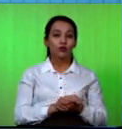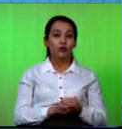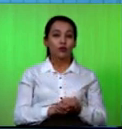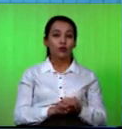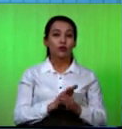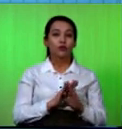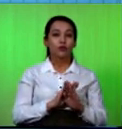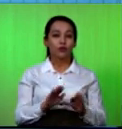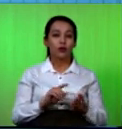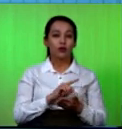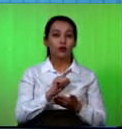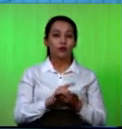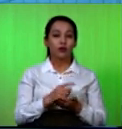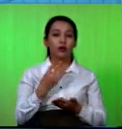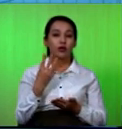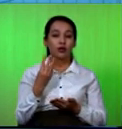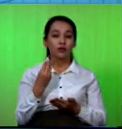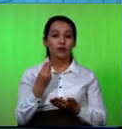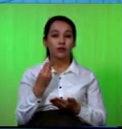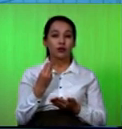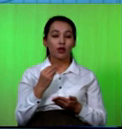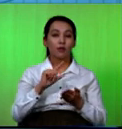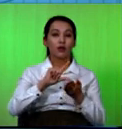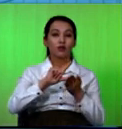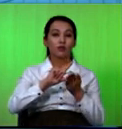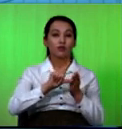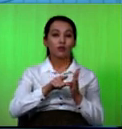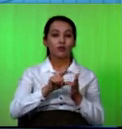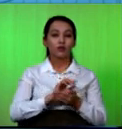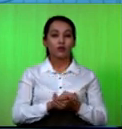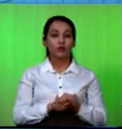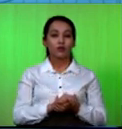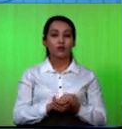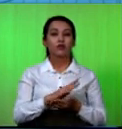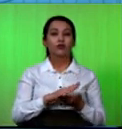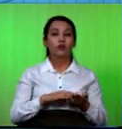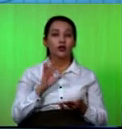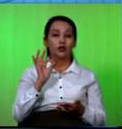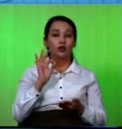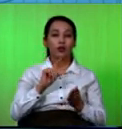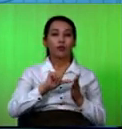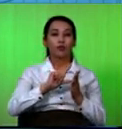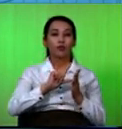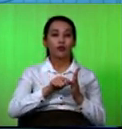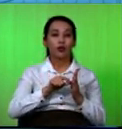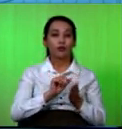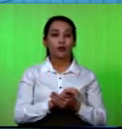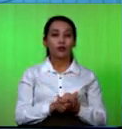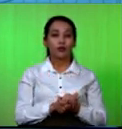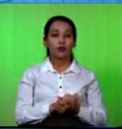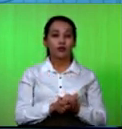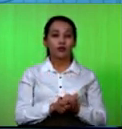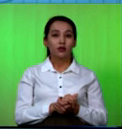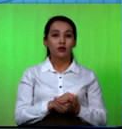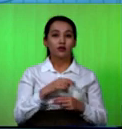Yo'q, albatta. Yana bir marta burib ko'ramiz. Yana 90 gradusga burganimizda ana